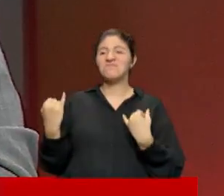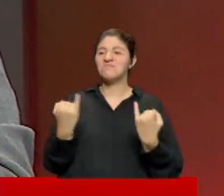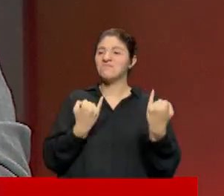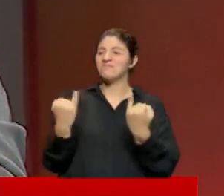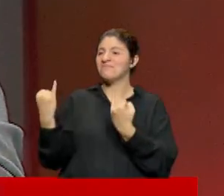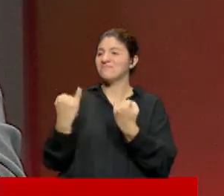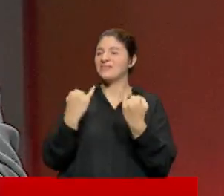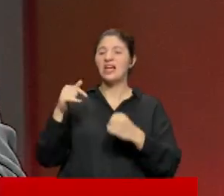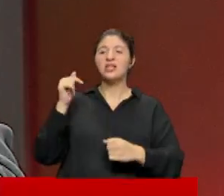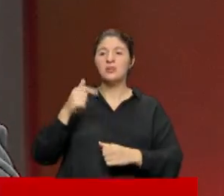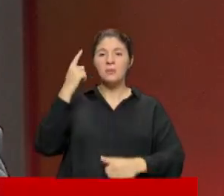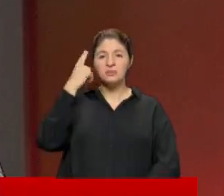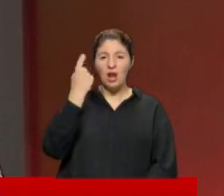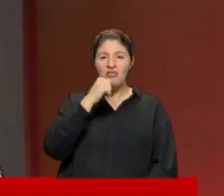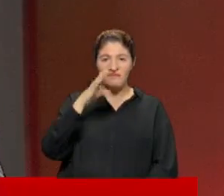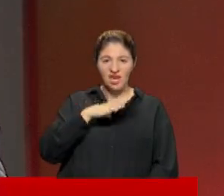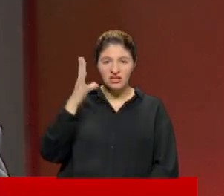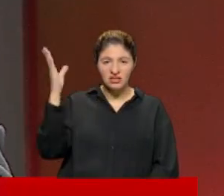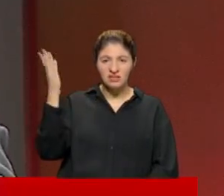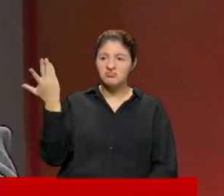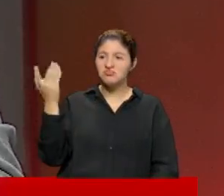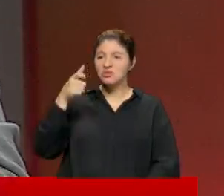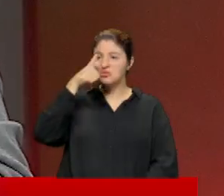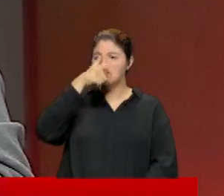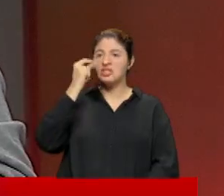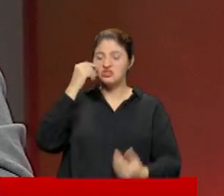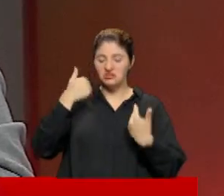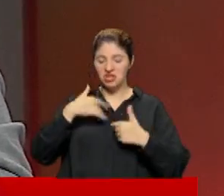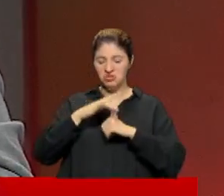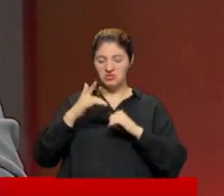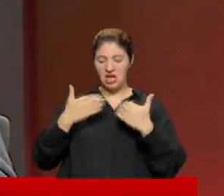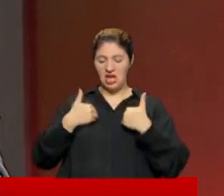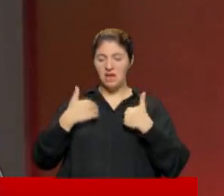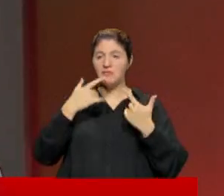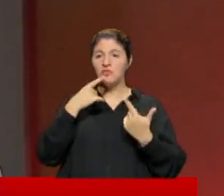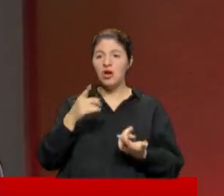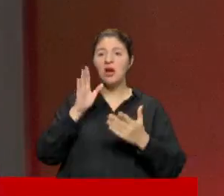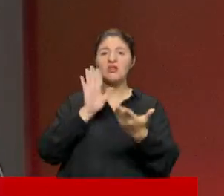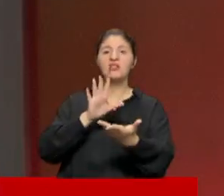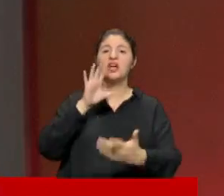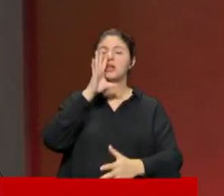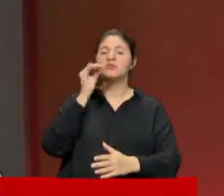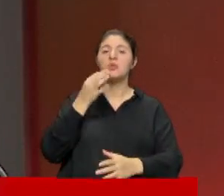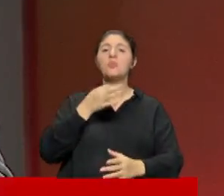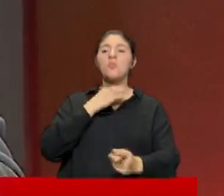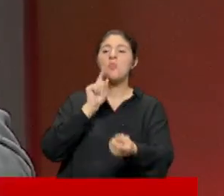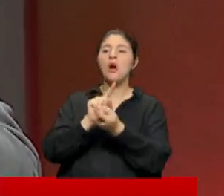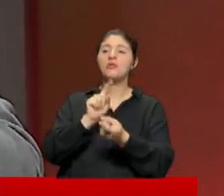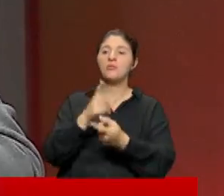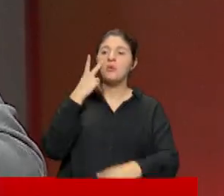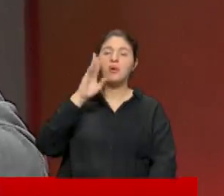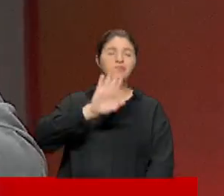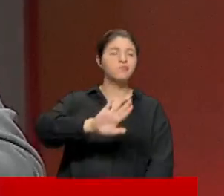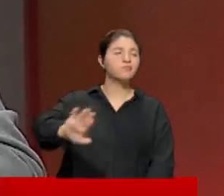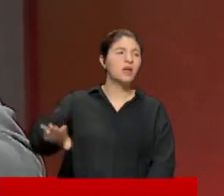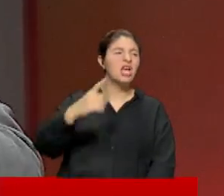lardı şimdi başımızda öyle bir adam var ki Türkiye'yi şahsımın Ülkesi diyor karşısındakilerin hiçbirini muhatap almadığı gibi